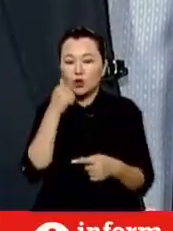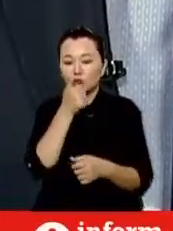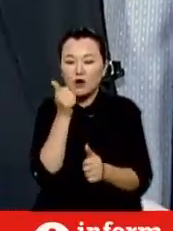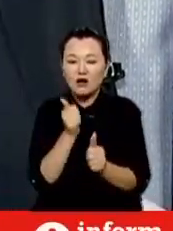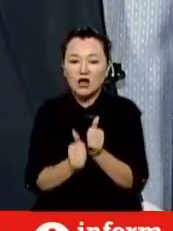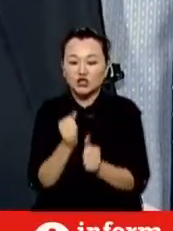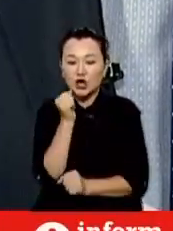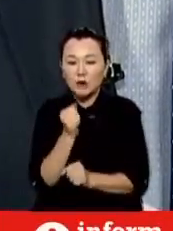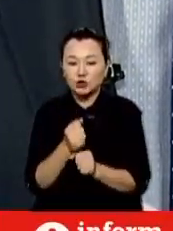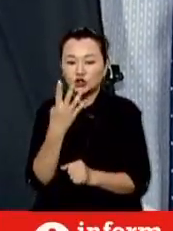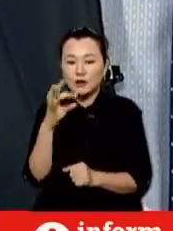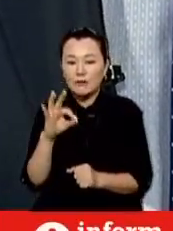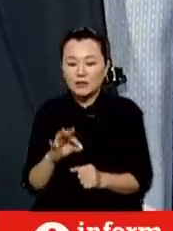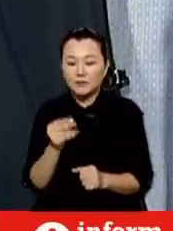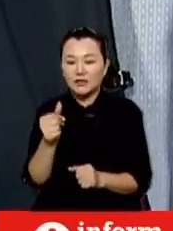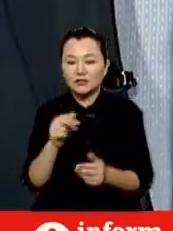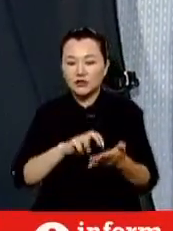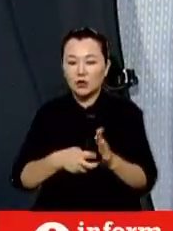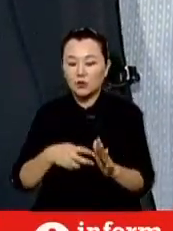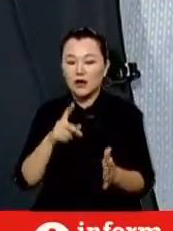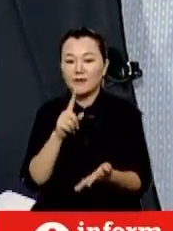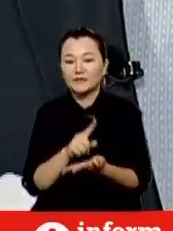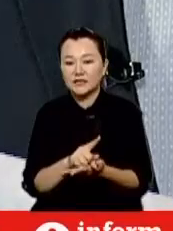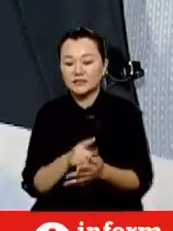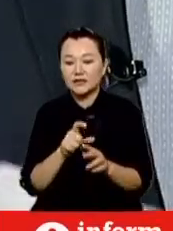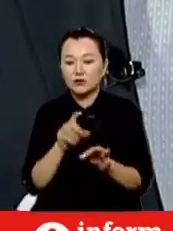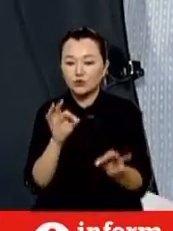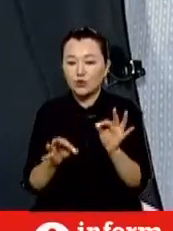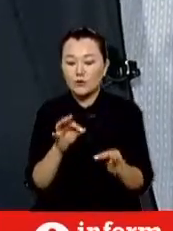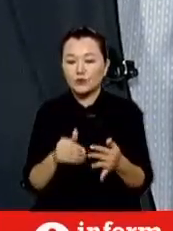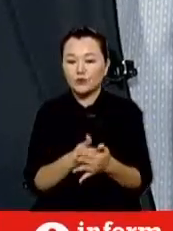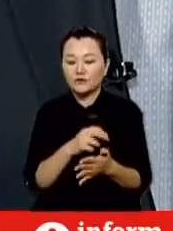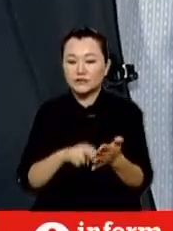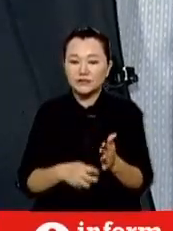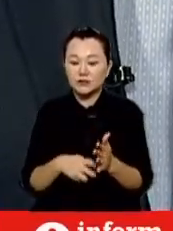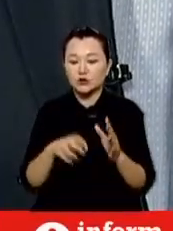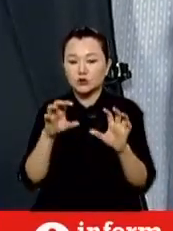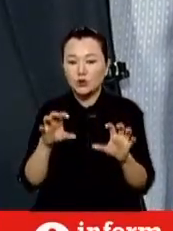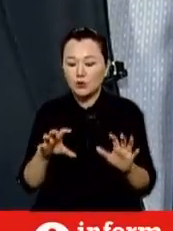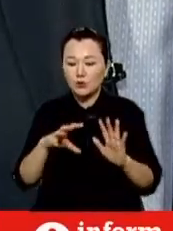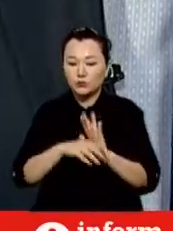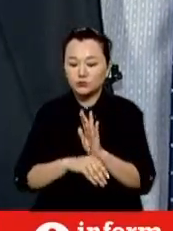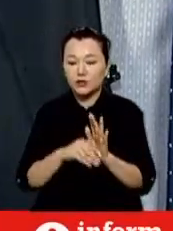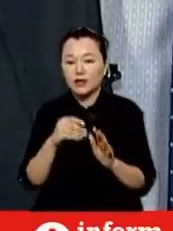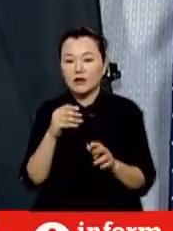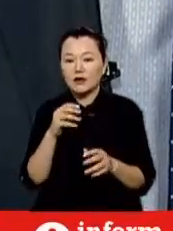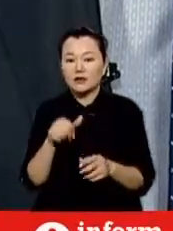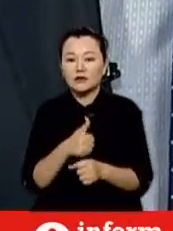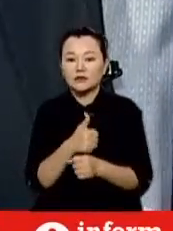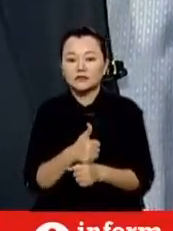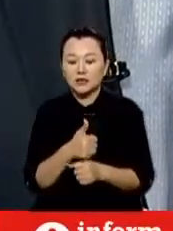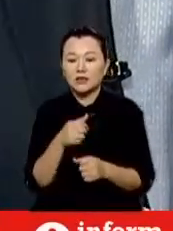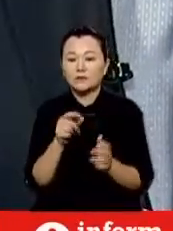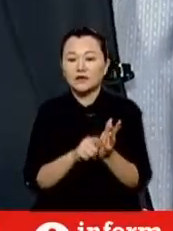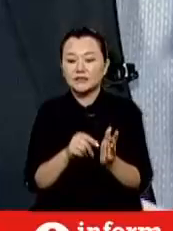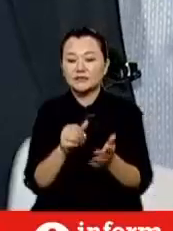үшін 4% көлемінде салық төлеуге міндетті. Бұл норма жаңа салық кодексіне де кіргізіледі. Әрі ведомство басшысы зейнетақы